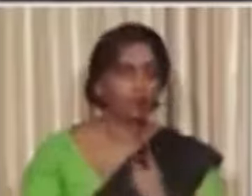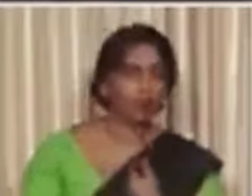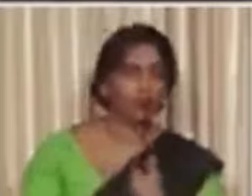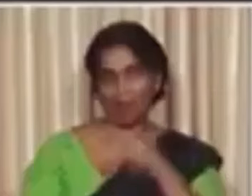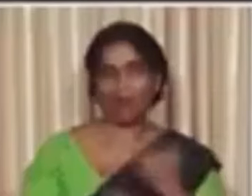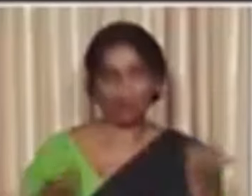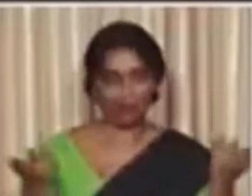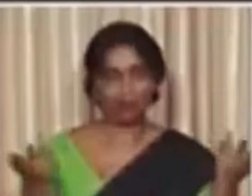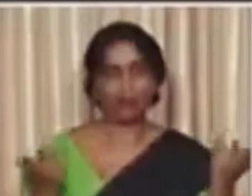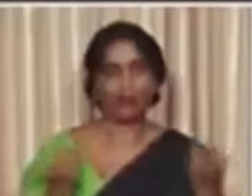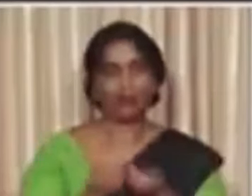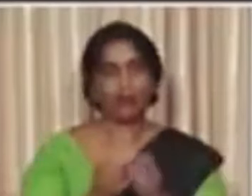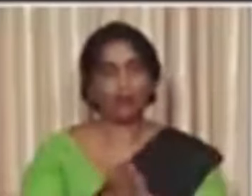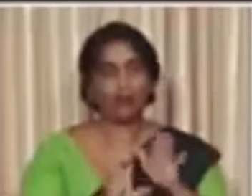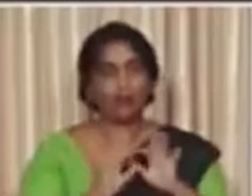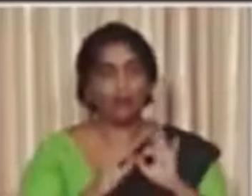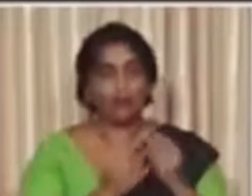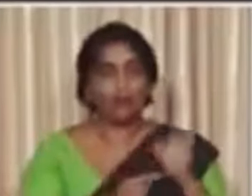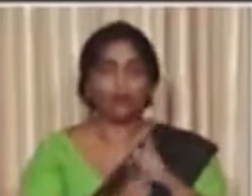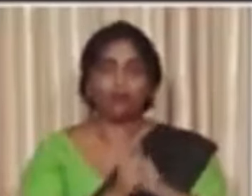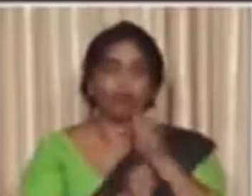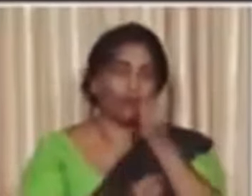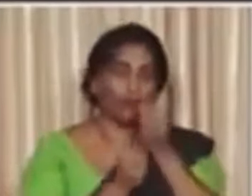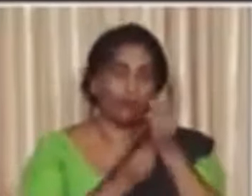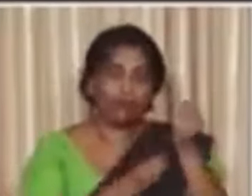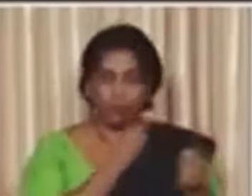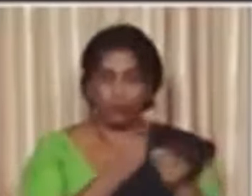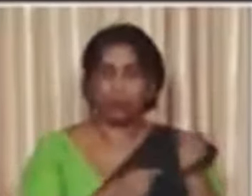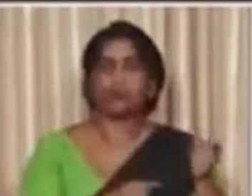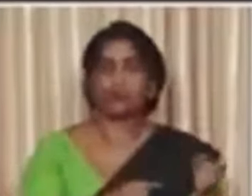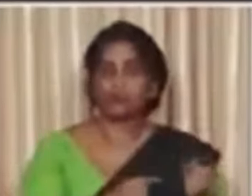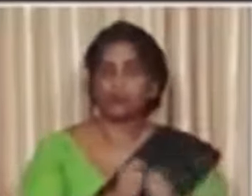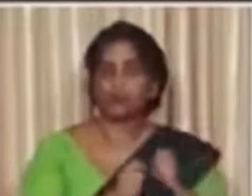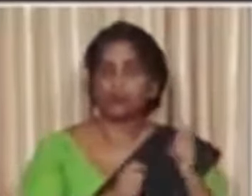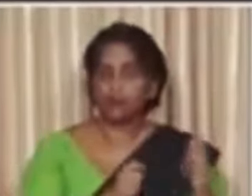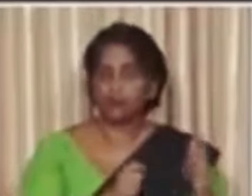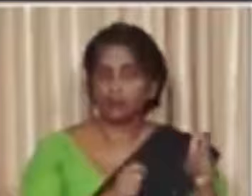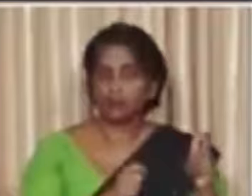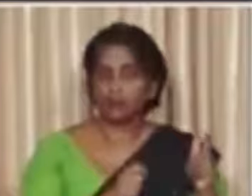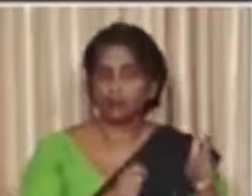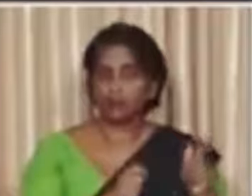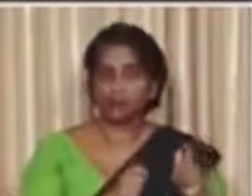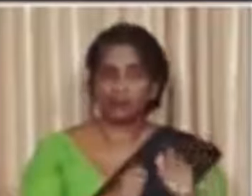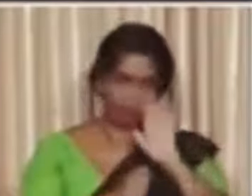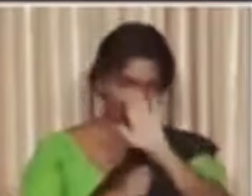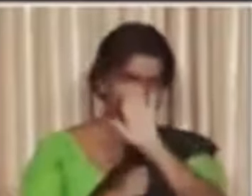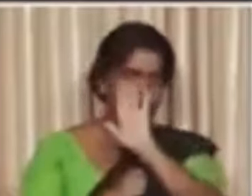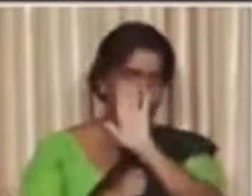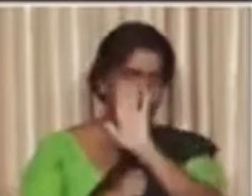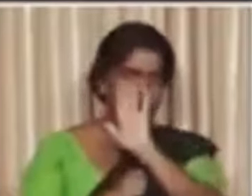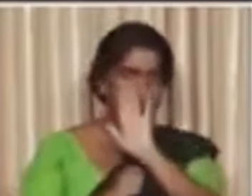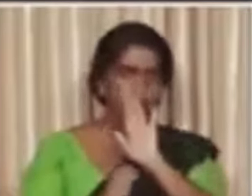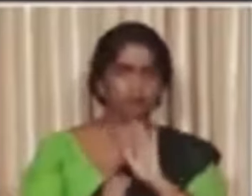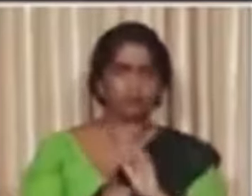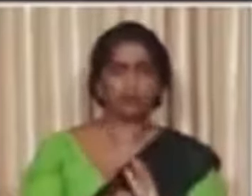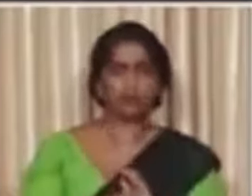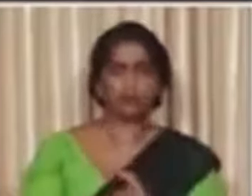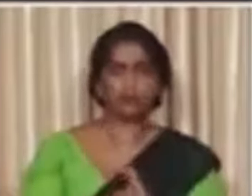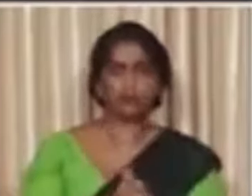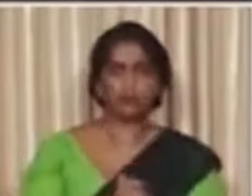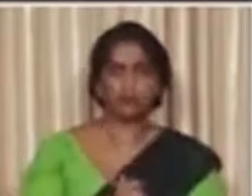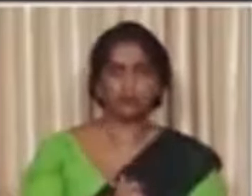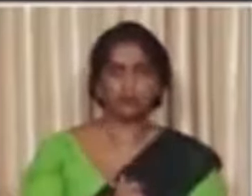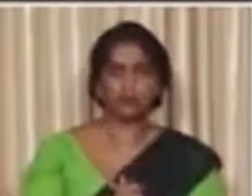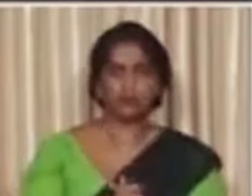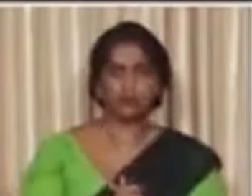කොළඹාව නෙවෙයිනේ. තමන්ගේ දරුපවුල නඩත්තු කරන්න තමන්ගේ දූ දරුවන් නඩත්තු කරන්න විපස්සනායකතුමාද මට කතා කරන්න අවස්ථාව දෙන්න. නෑ කාලය ගොඩාක්